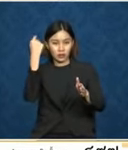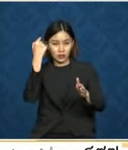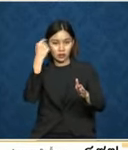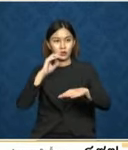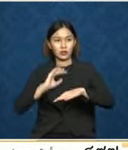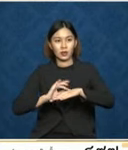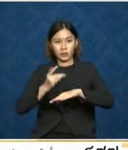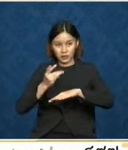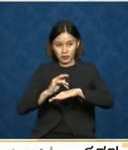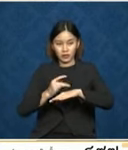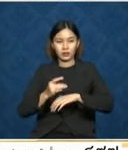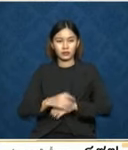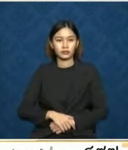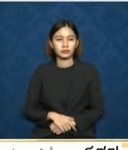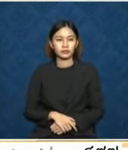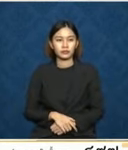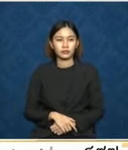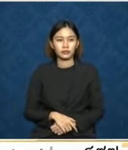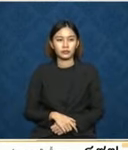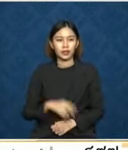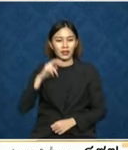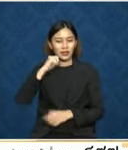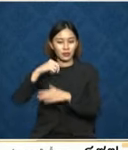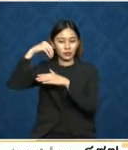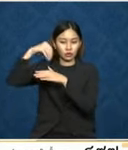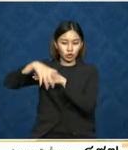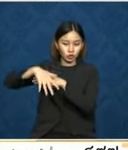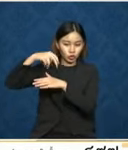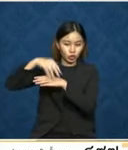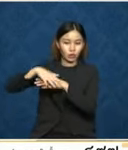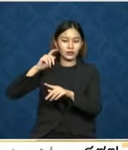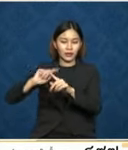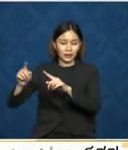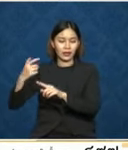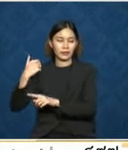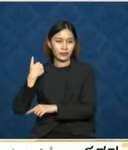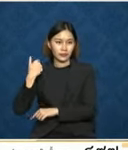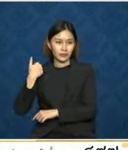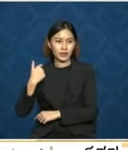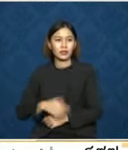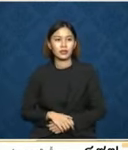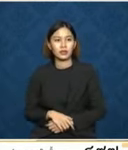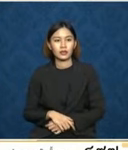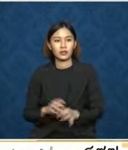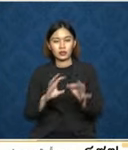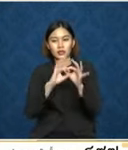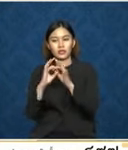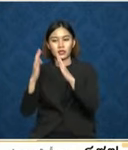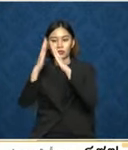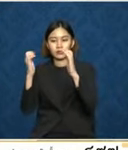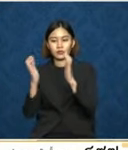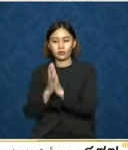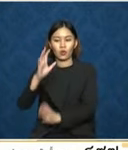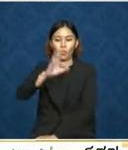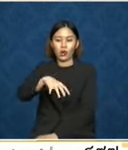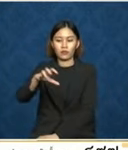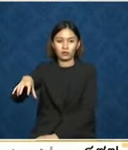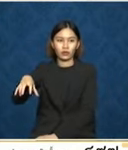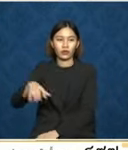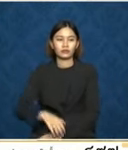ธรรมชาติบ้านคีรีวงกตนะคะน้ำตกอ่าขามป้อมแล้วก็ไปวัดป่าบ้านเพิ่มวัดป่าภู